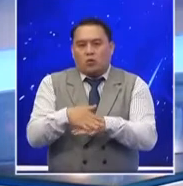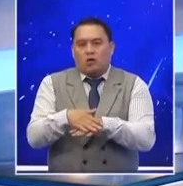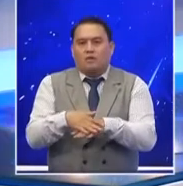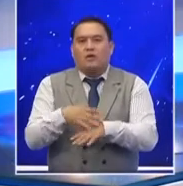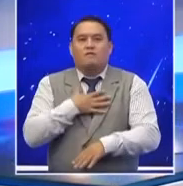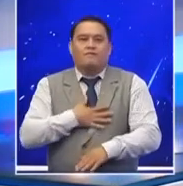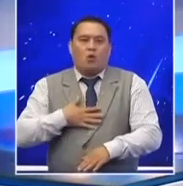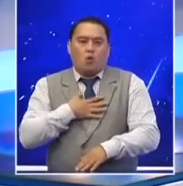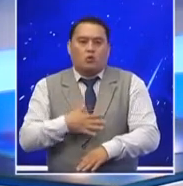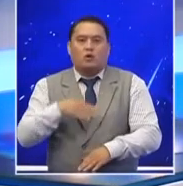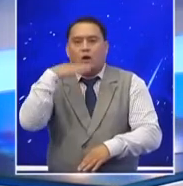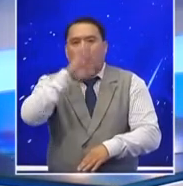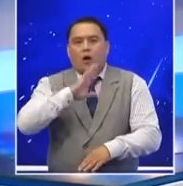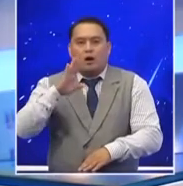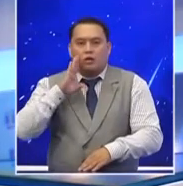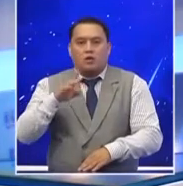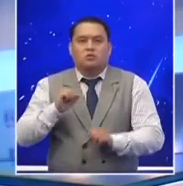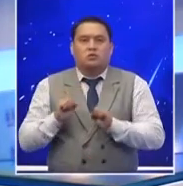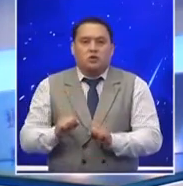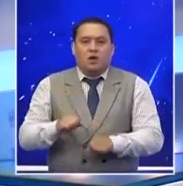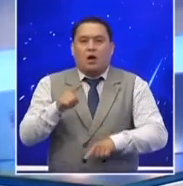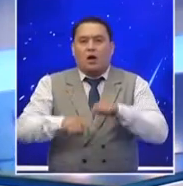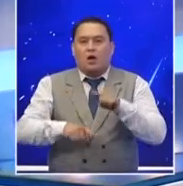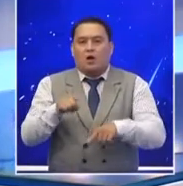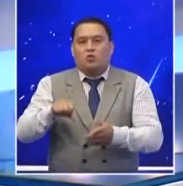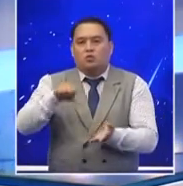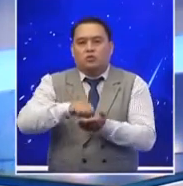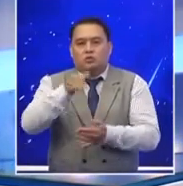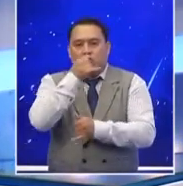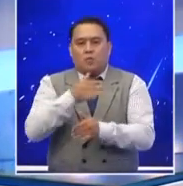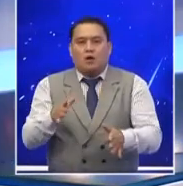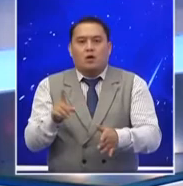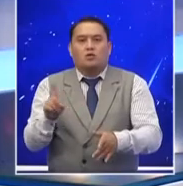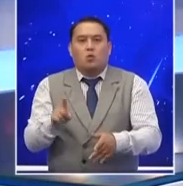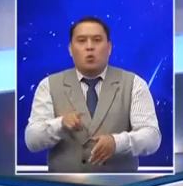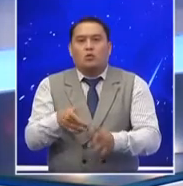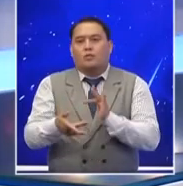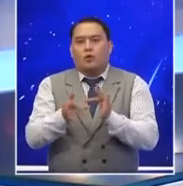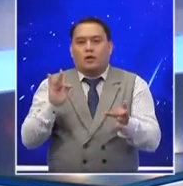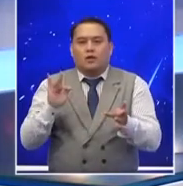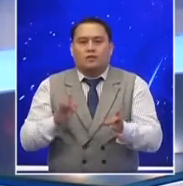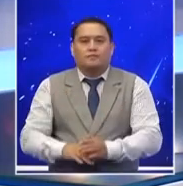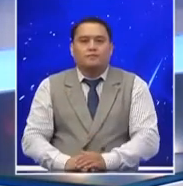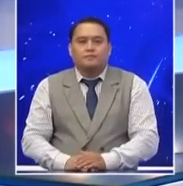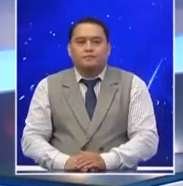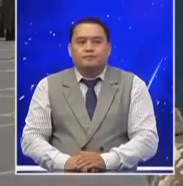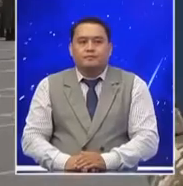столь волнительном моменте родители и близкие молодых защитников Отечества принять участие не смогли, но наблюдали за процессом онлайн.